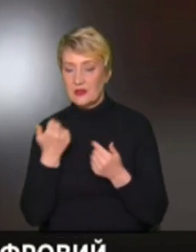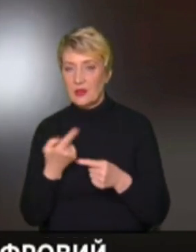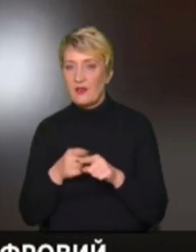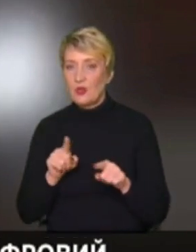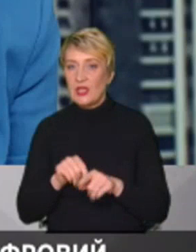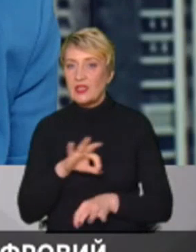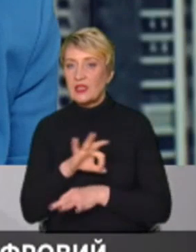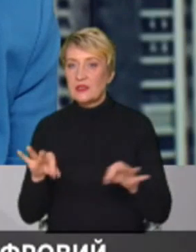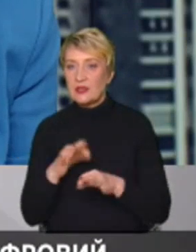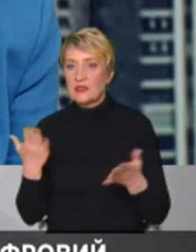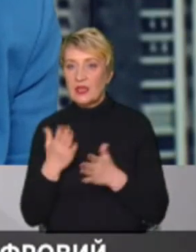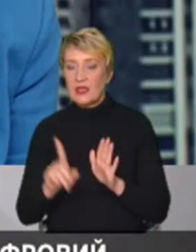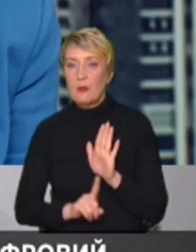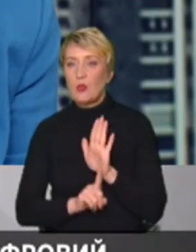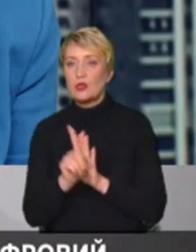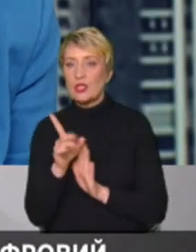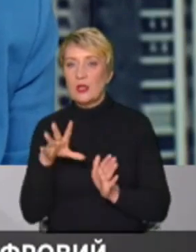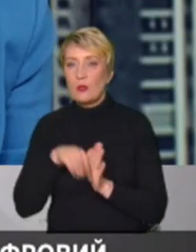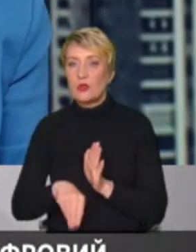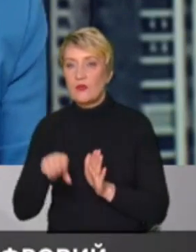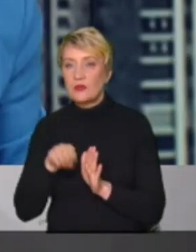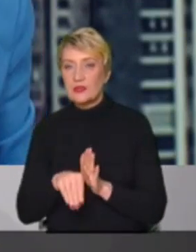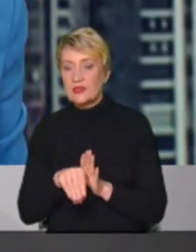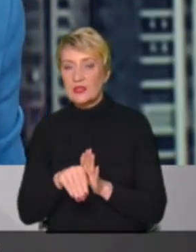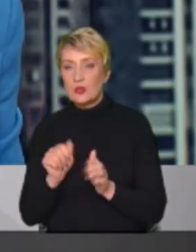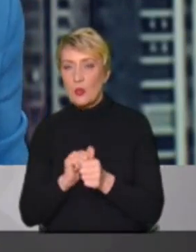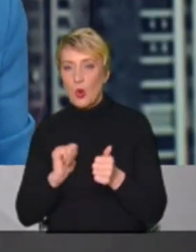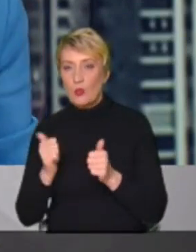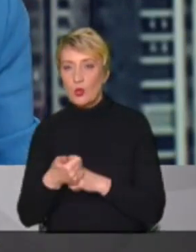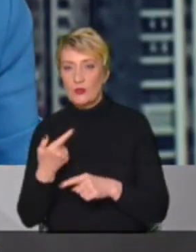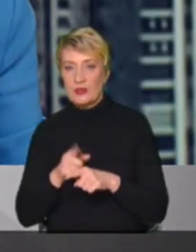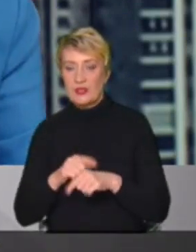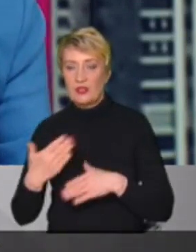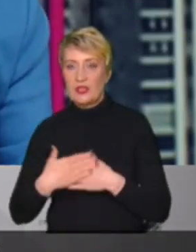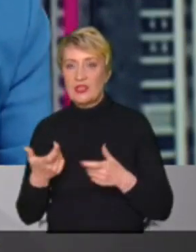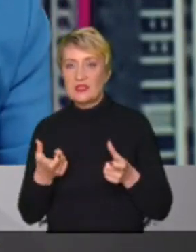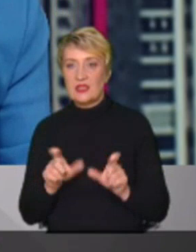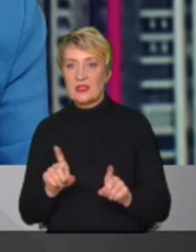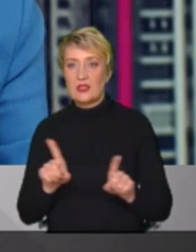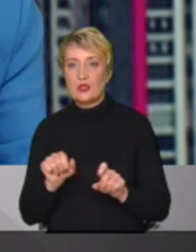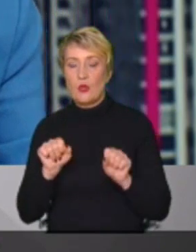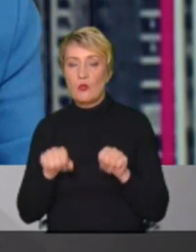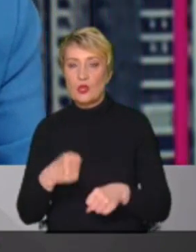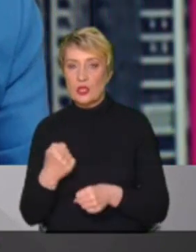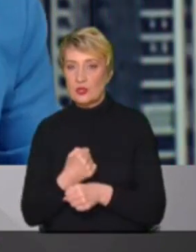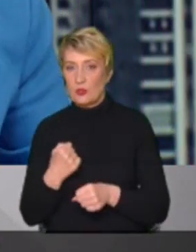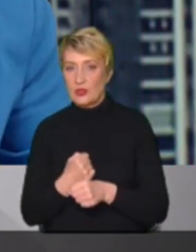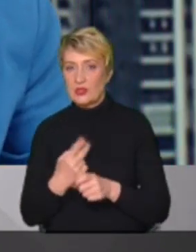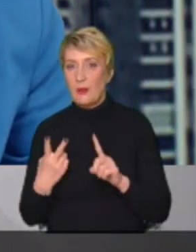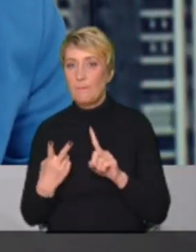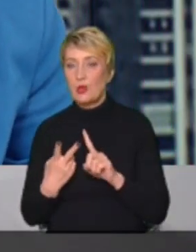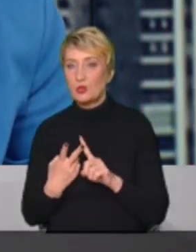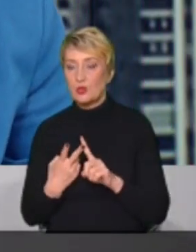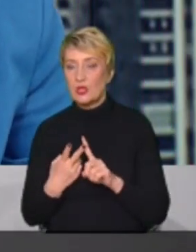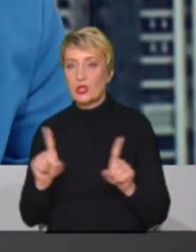які вони почали впроваджувати, такі лазівки, щоб обходити ці санкції. Так, ми про це теж розповідали. Що можна з цим зробити, по-перше, а по-друге, щодо